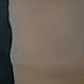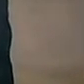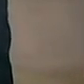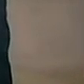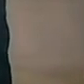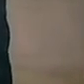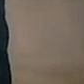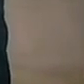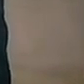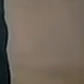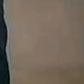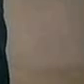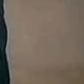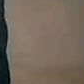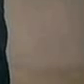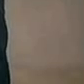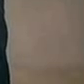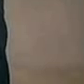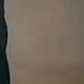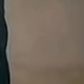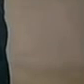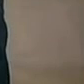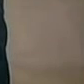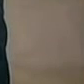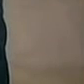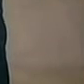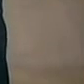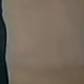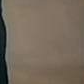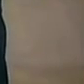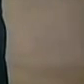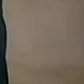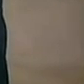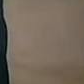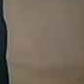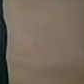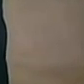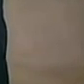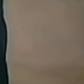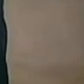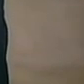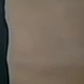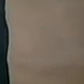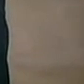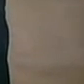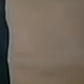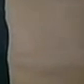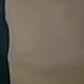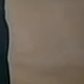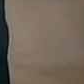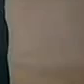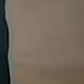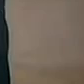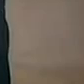งนี้ก็เป็นเรื่องที่จะต้องใช้เวลาในการที่จะแก้ปัญหาเพราะว่ามันมีทั้งเรื่อง ความพร้อมทางกายภาพมีทั้งเรื่องของการพัฒนา